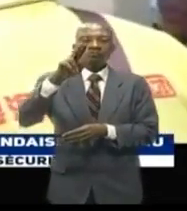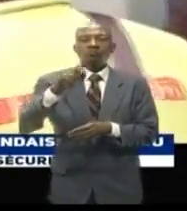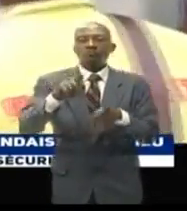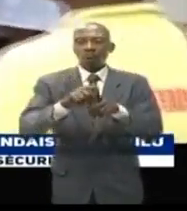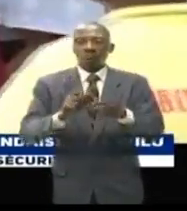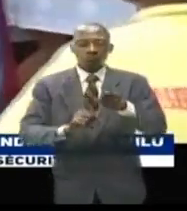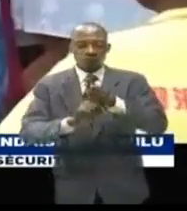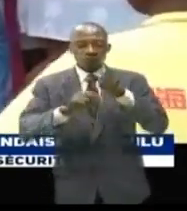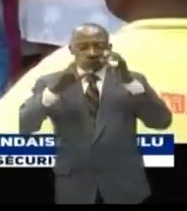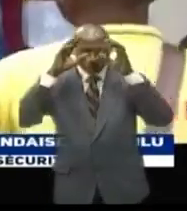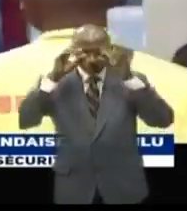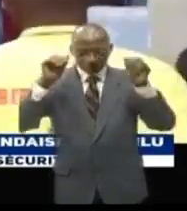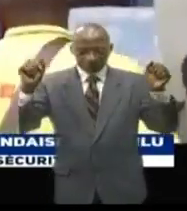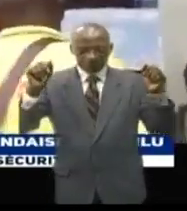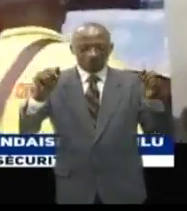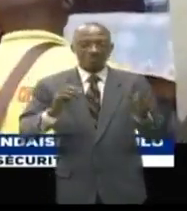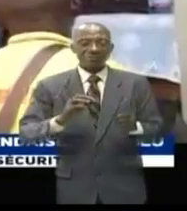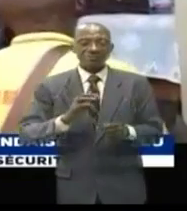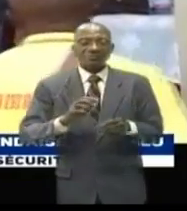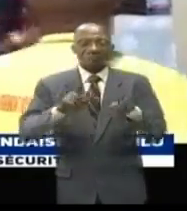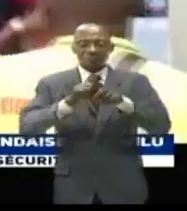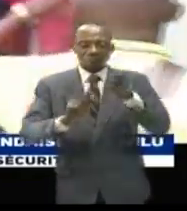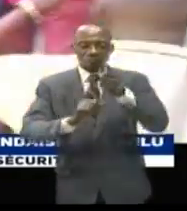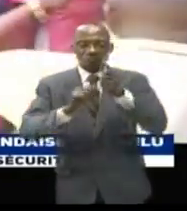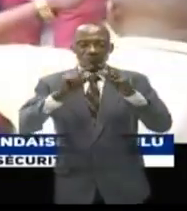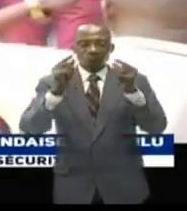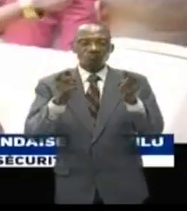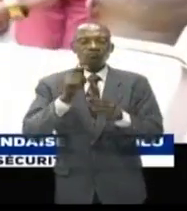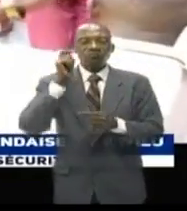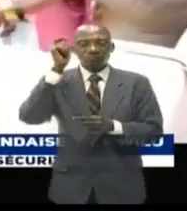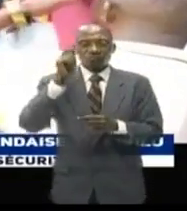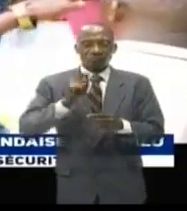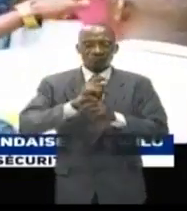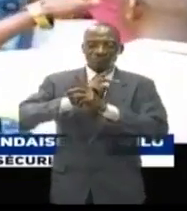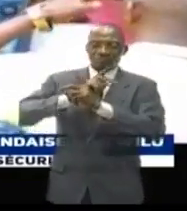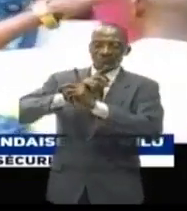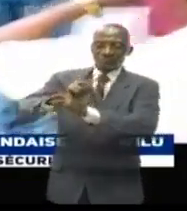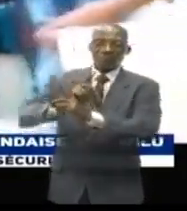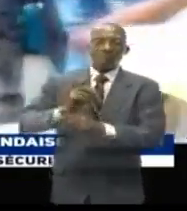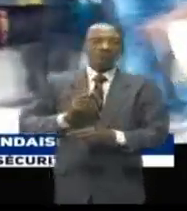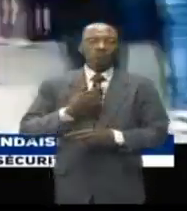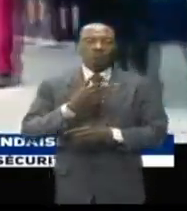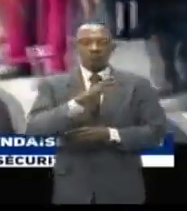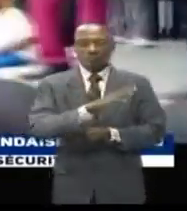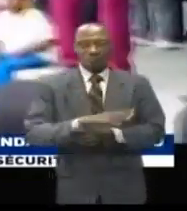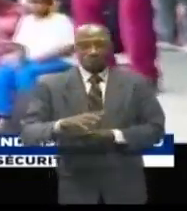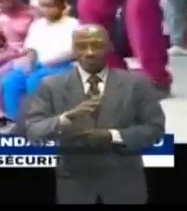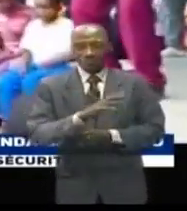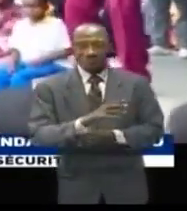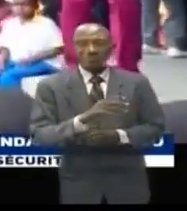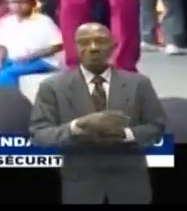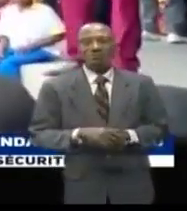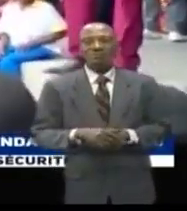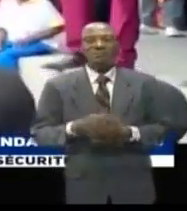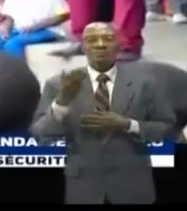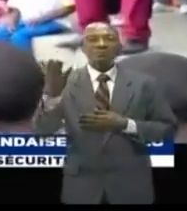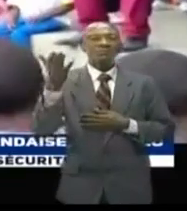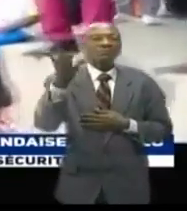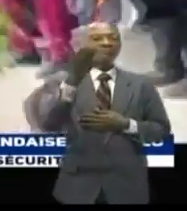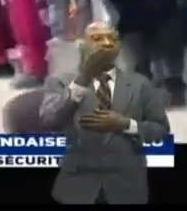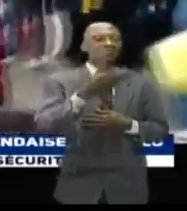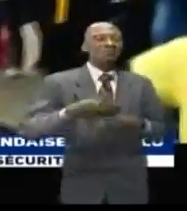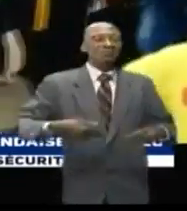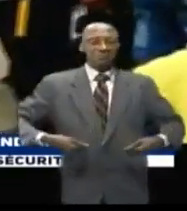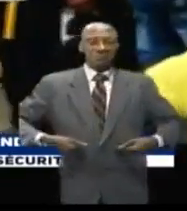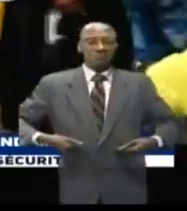que les phares d'essai qui défendent le pays il a lancé un appel aux jeunes détecteur de gongu à